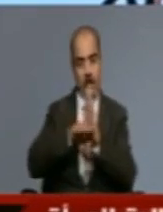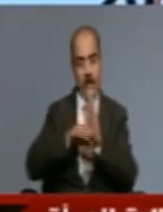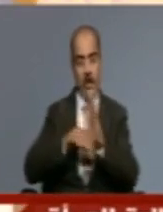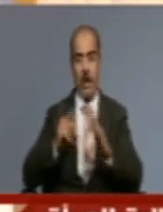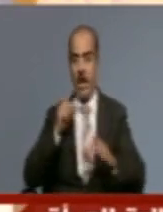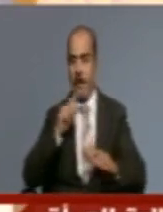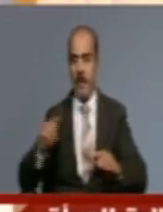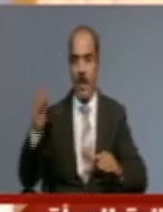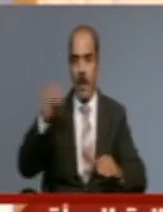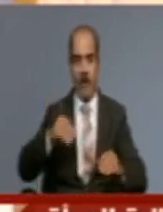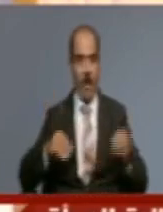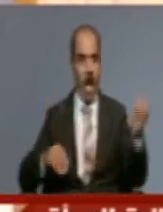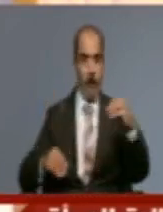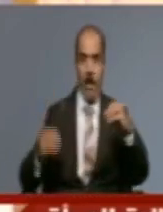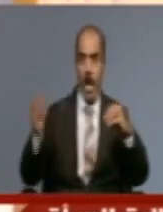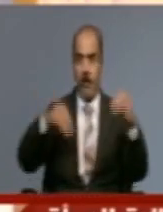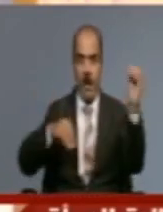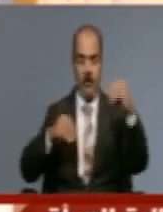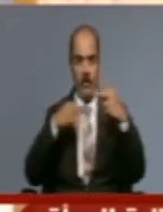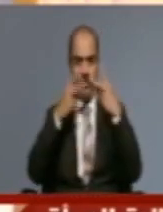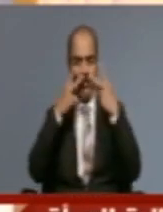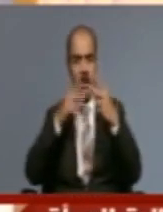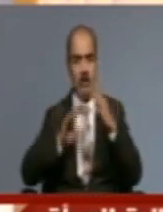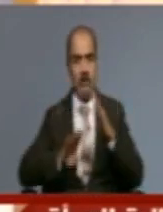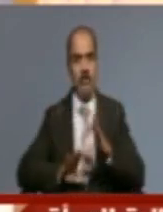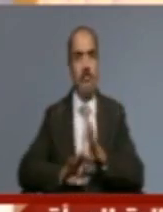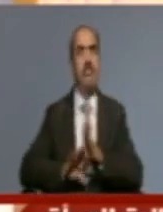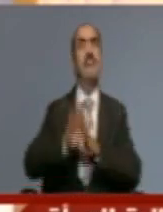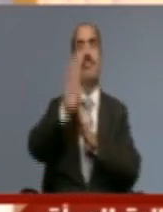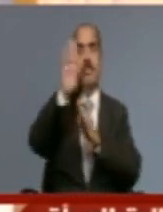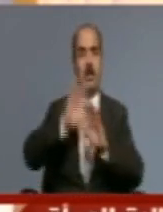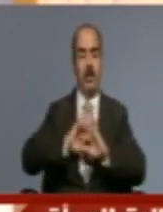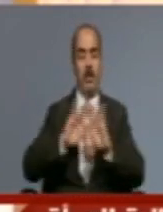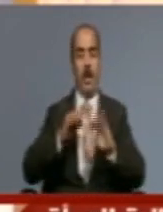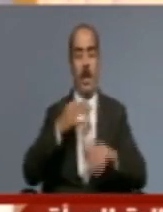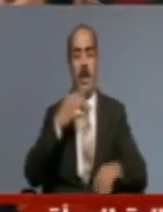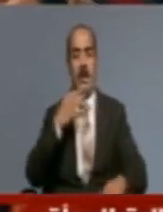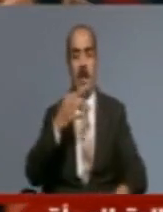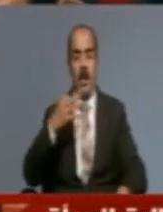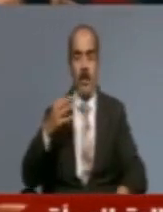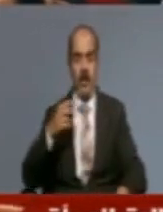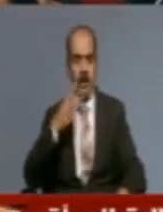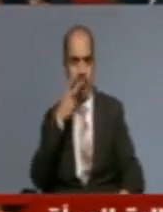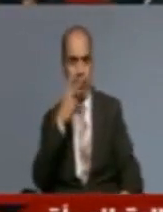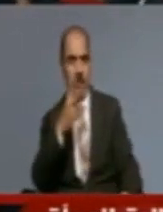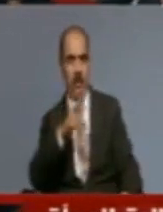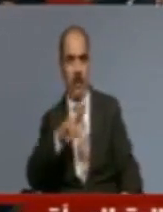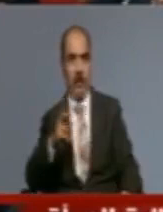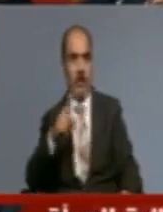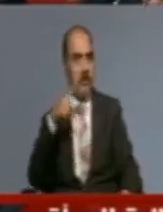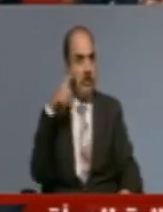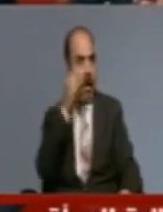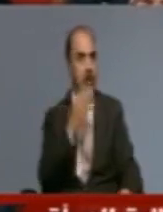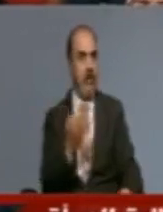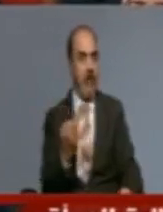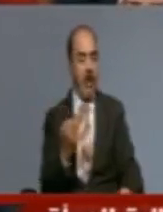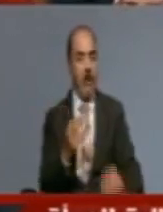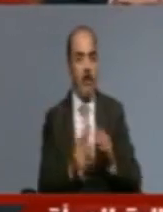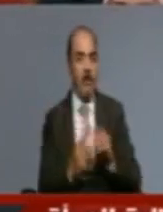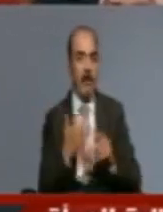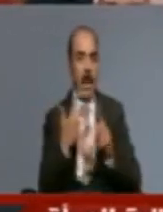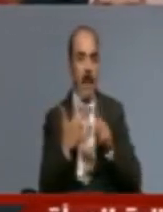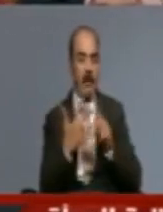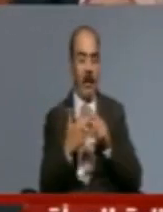المصرية، حيث رصدنا تقدما وثباتا في 33 مؤشرا وتحديا في 3 مؤشرات. وخلال